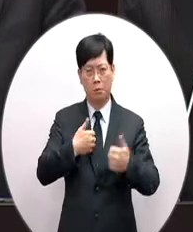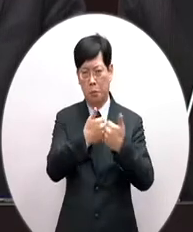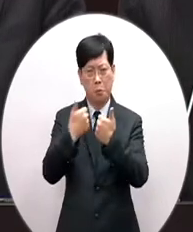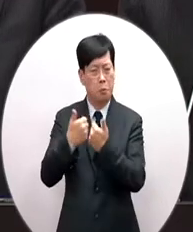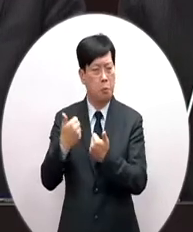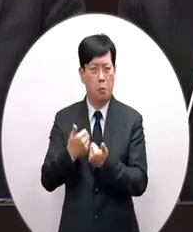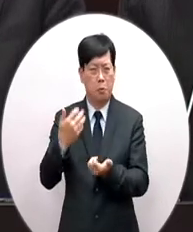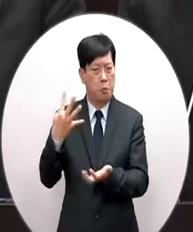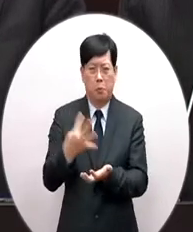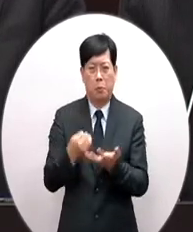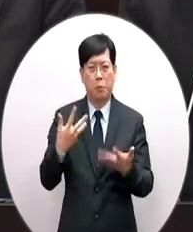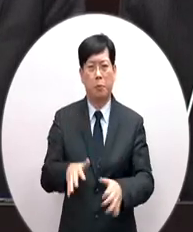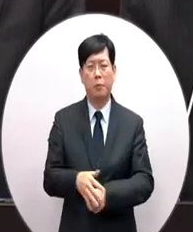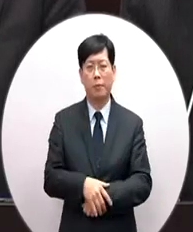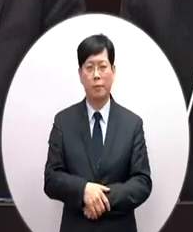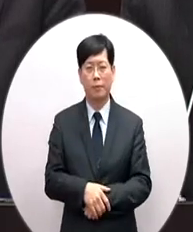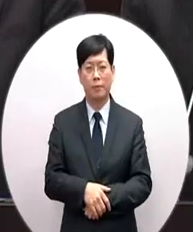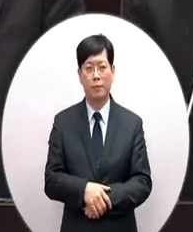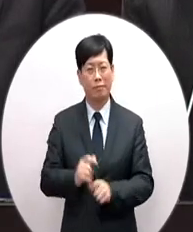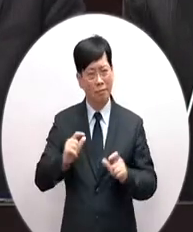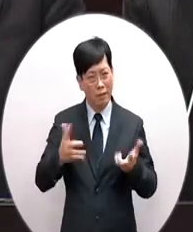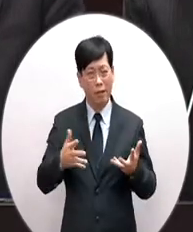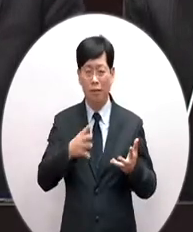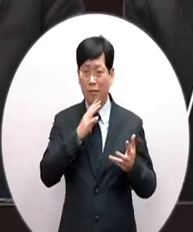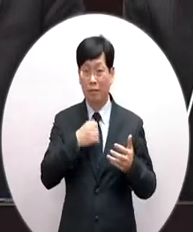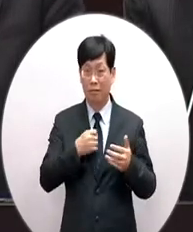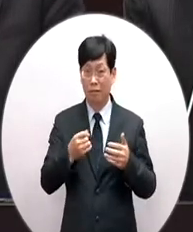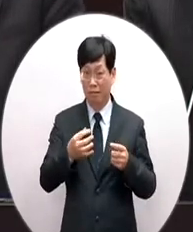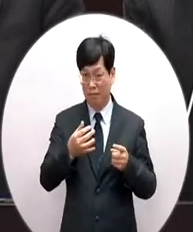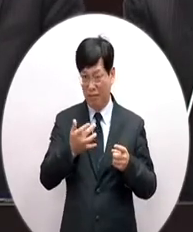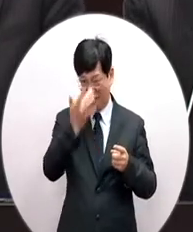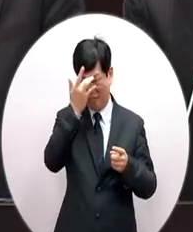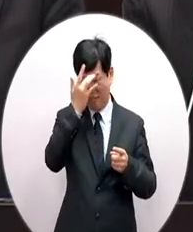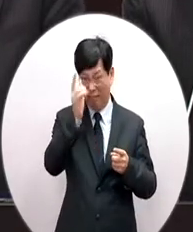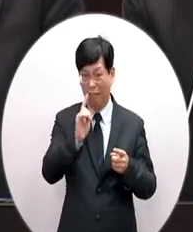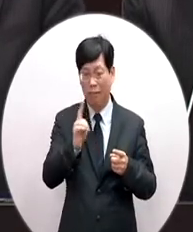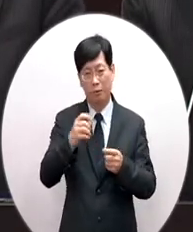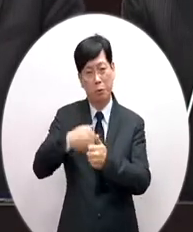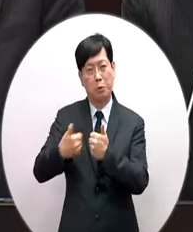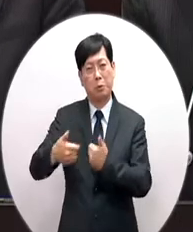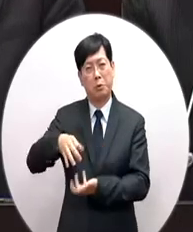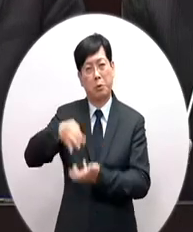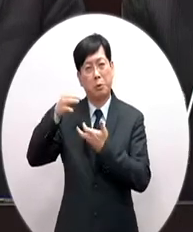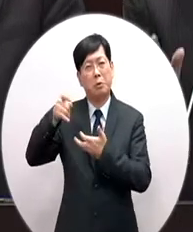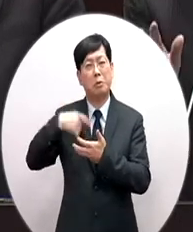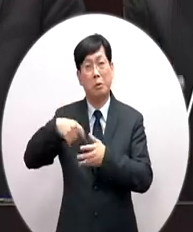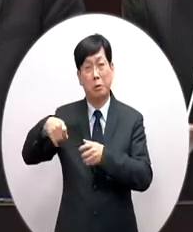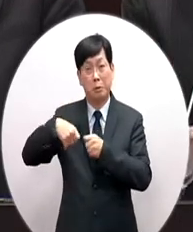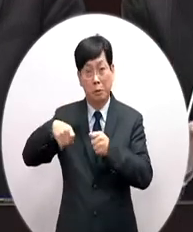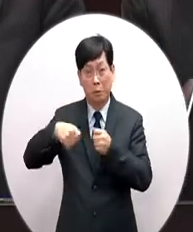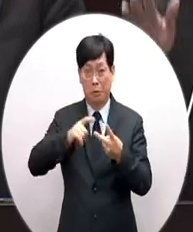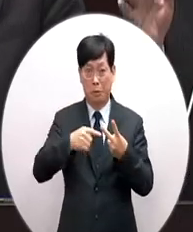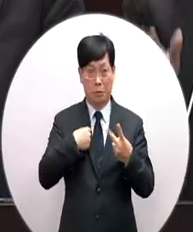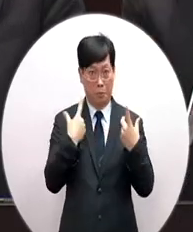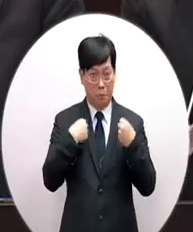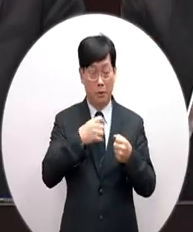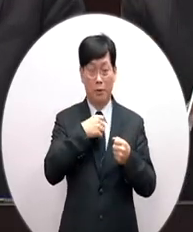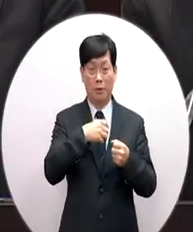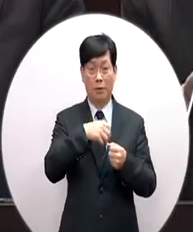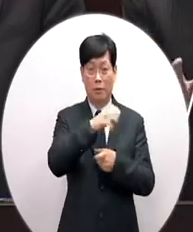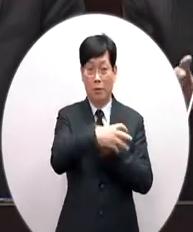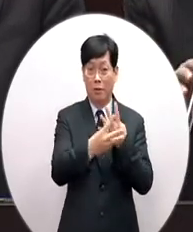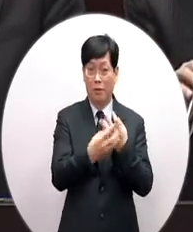开了很多会，大概都是纠结在现在我们委员提出的版本跟原来农发条